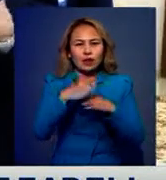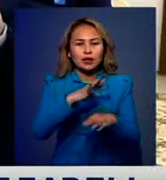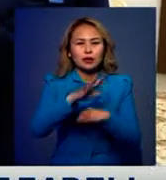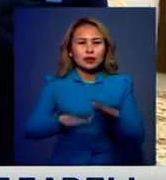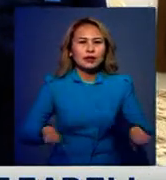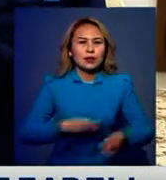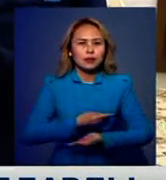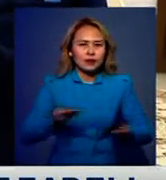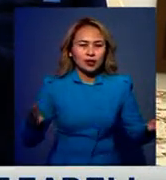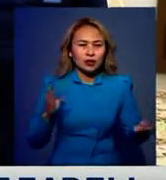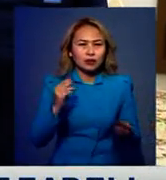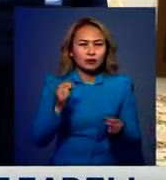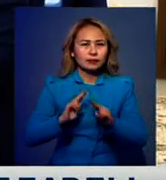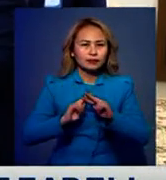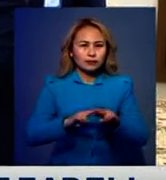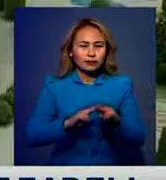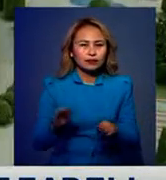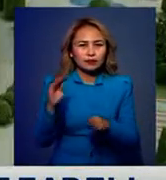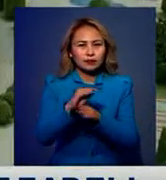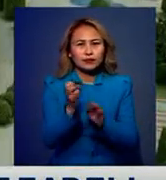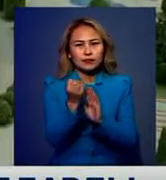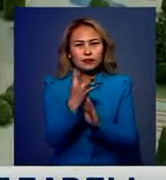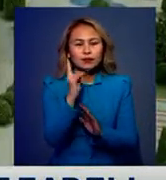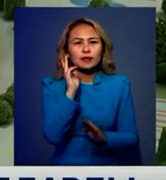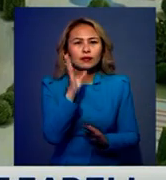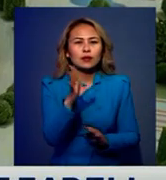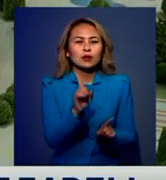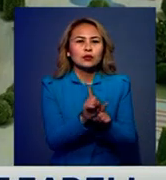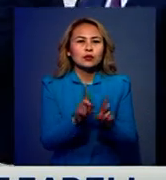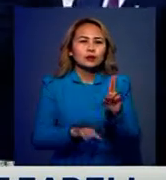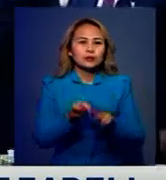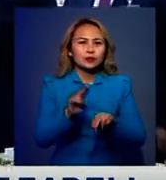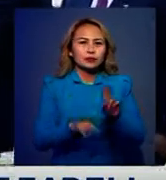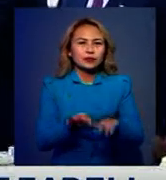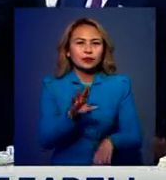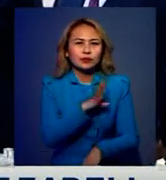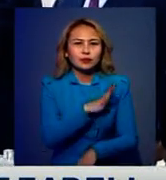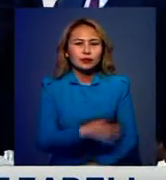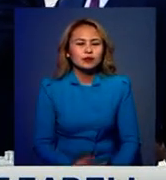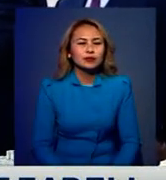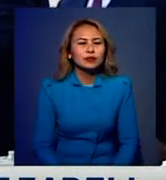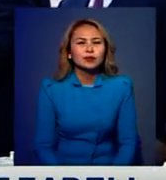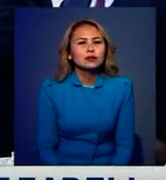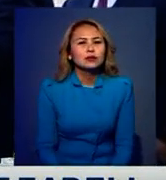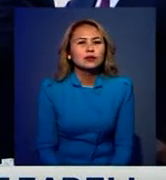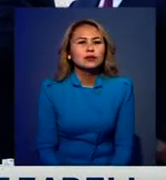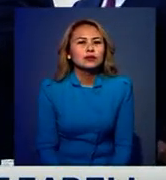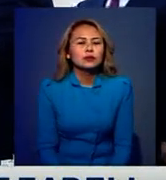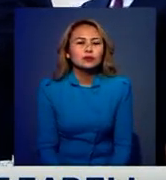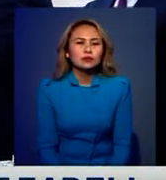берілген. Қаржыгерлердің қатысуымен қосымша 14 баспананың іргетасы қаланыпты. Правильно делаете, что это с учетом на